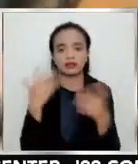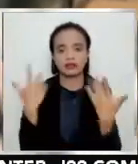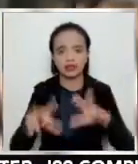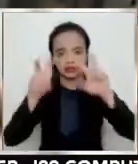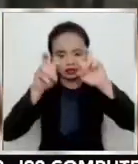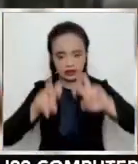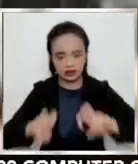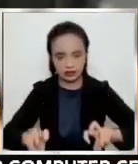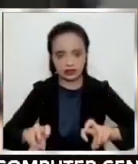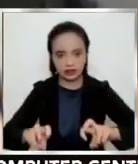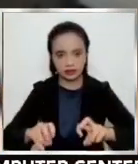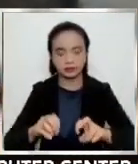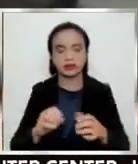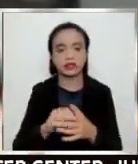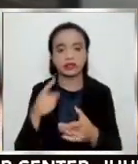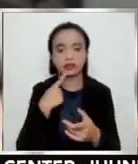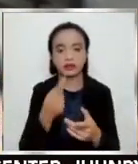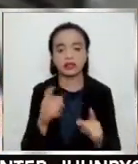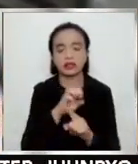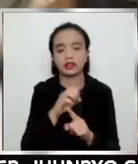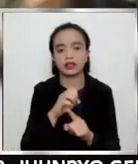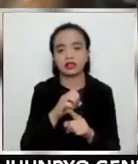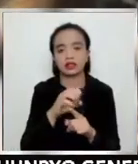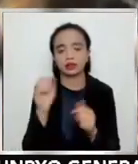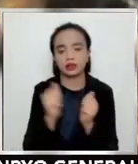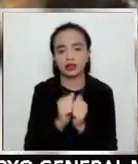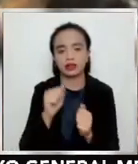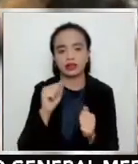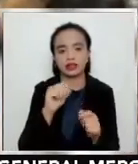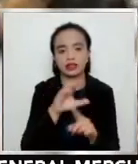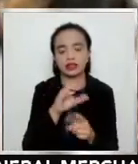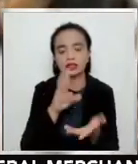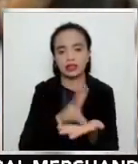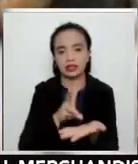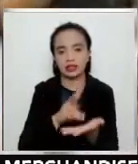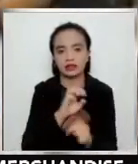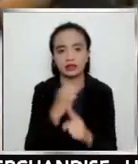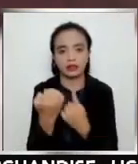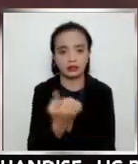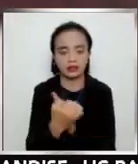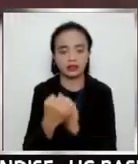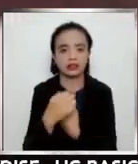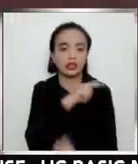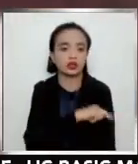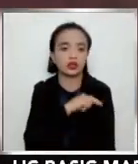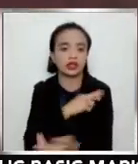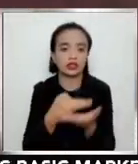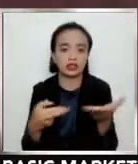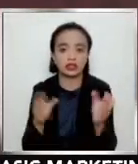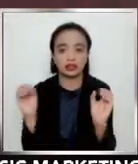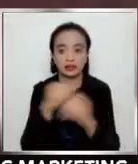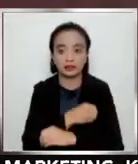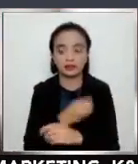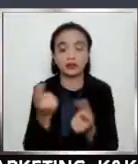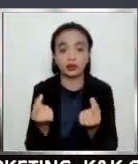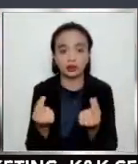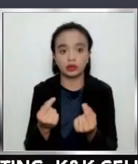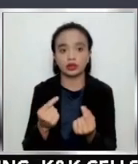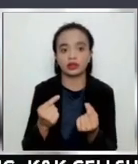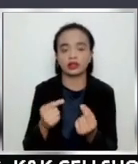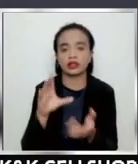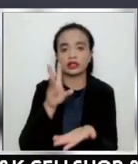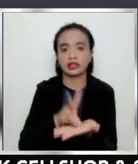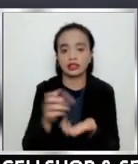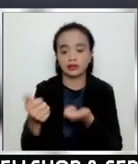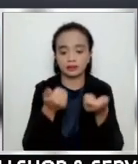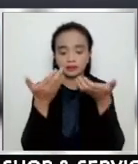ng City Environmental and Natural Resources Office. At nitong 23 ng Pebrero ay nagbaba na ang City Administrator ng